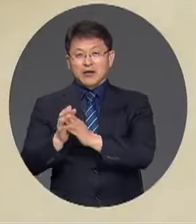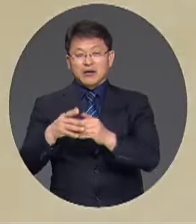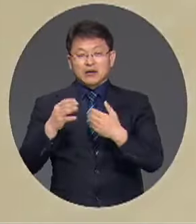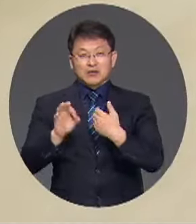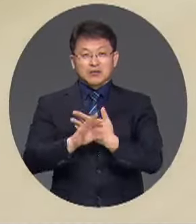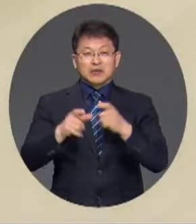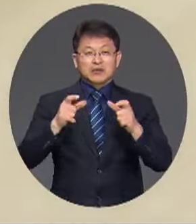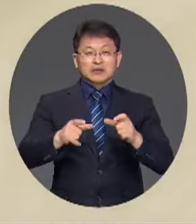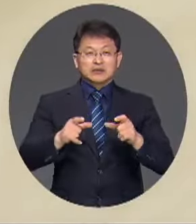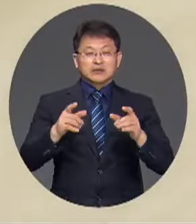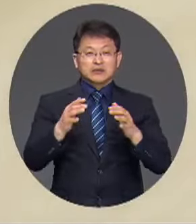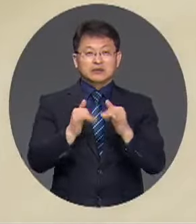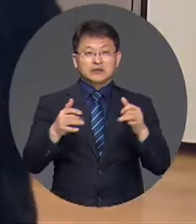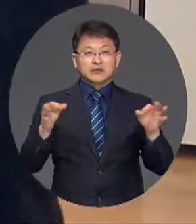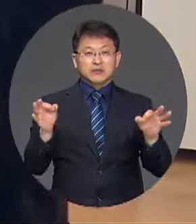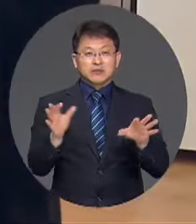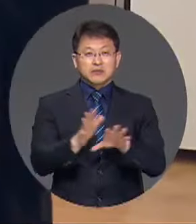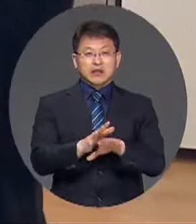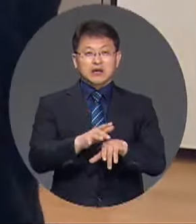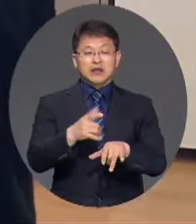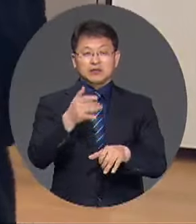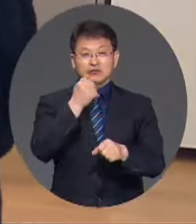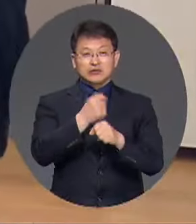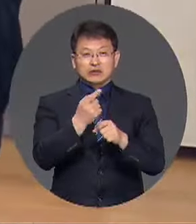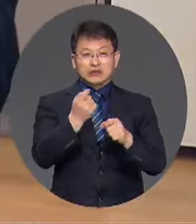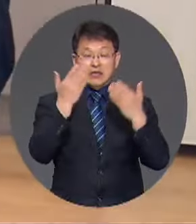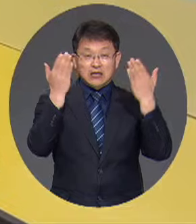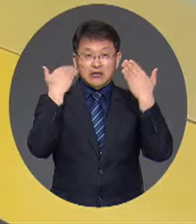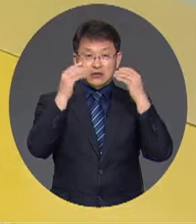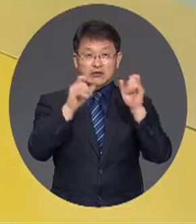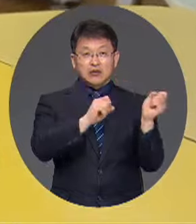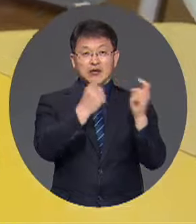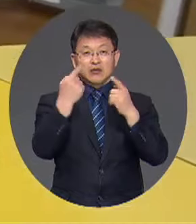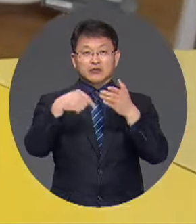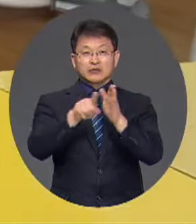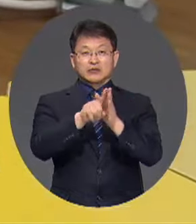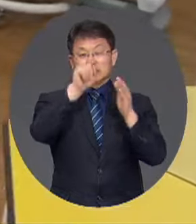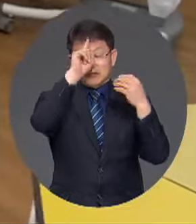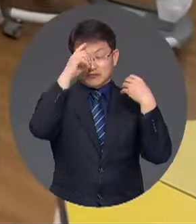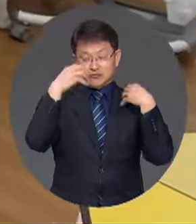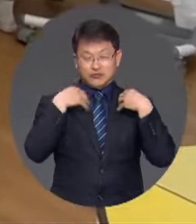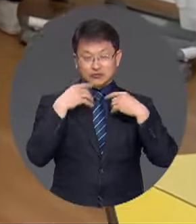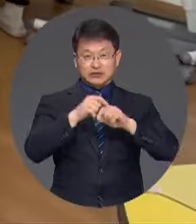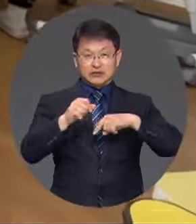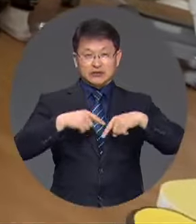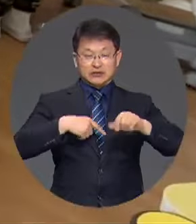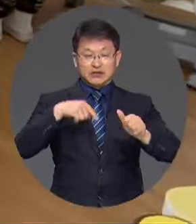더 가속화시킬 수 있는 상황. 작은 학교를 살리기 위해 정부와 지자체,